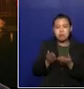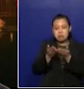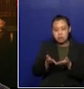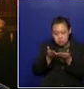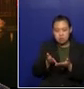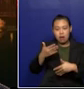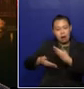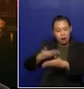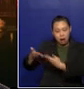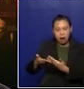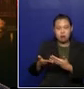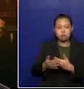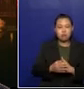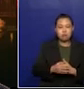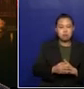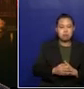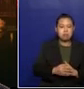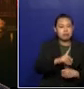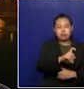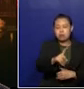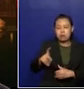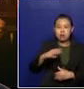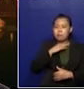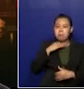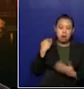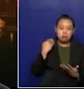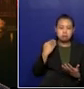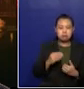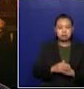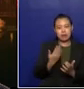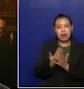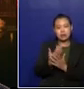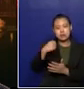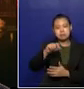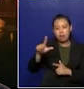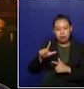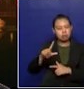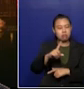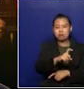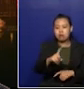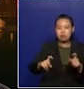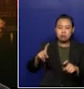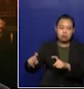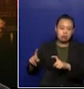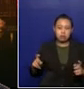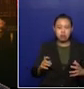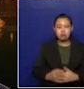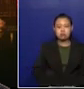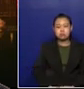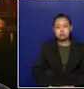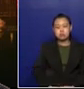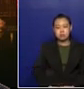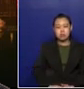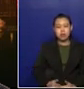ต่อเจ๊งต่อให้ท่านขนเงินมาอีกกี่สิบล้านเขาก็ไม่รอดฮะแล้วมันจะมีอะไรเหลือฮะในเมื่อศักยภาพ